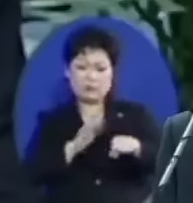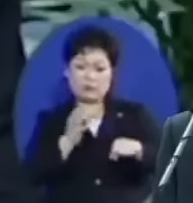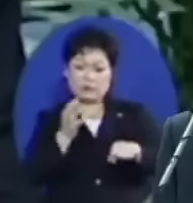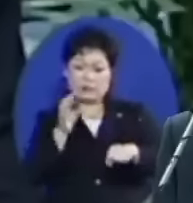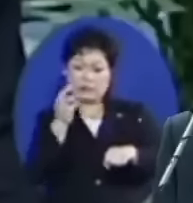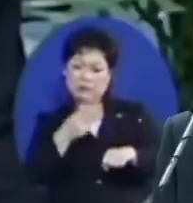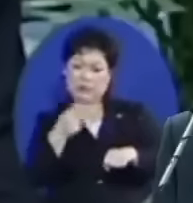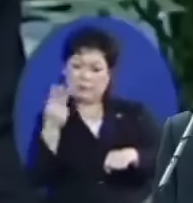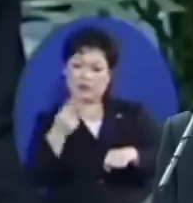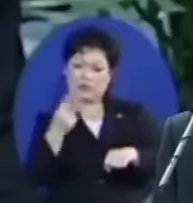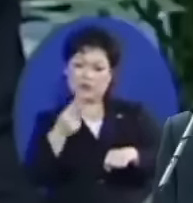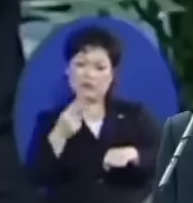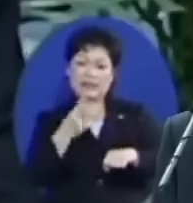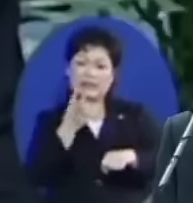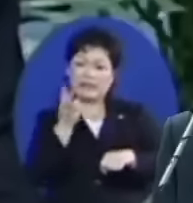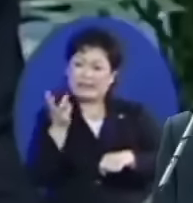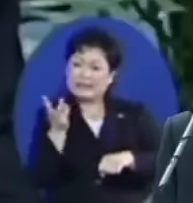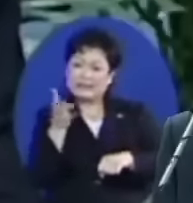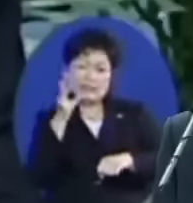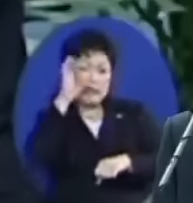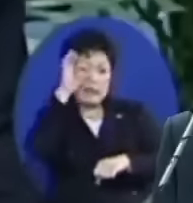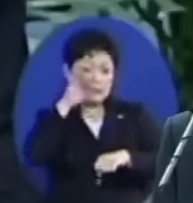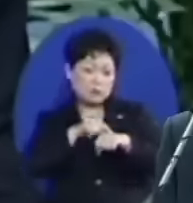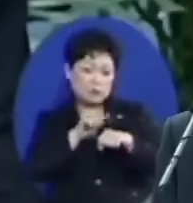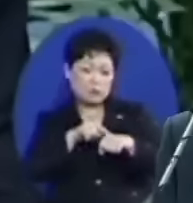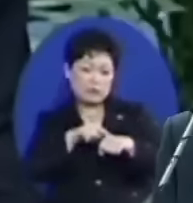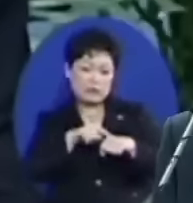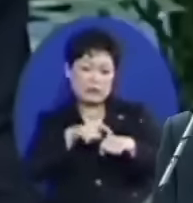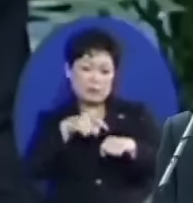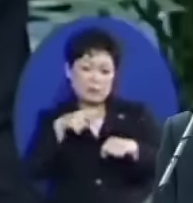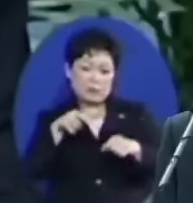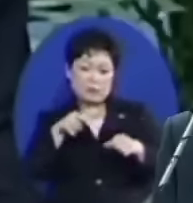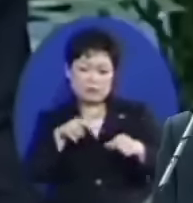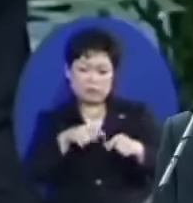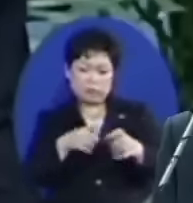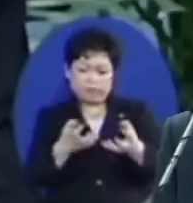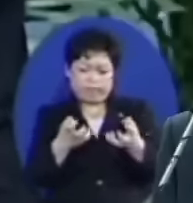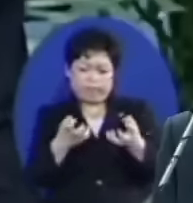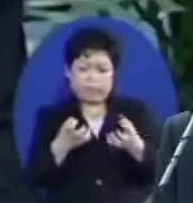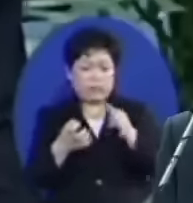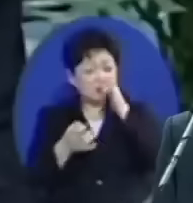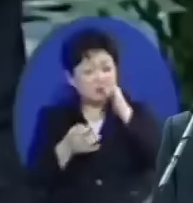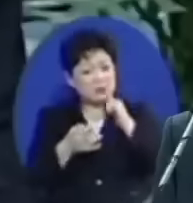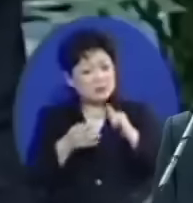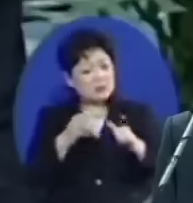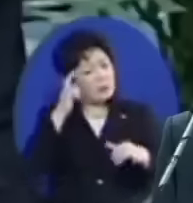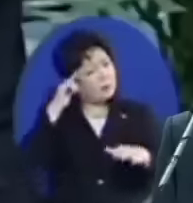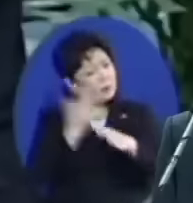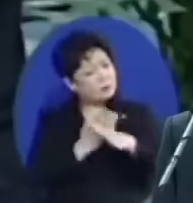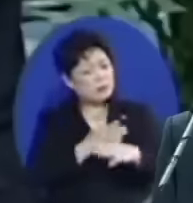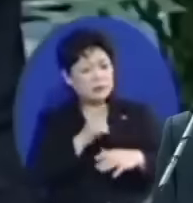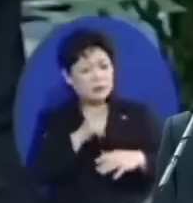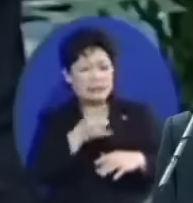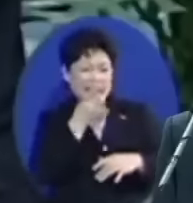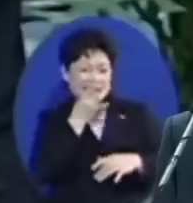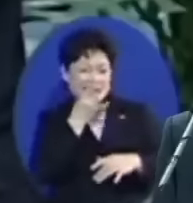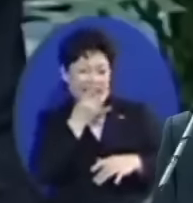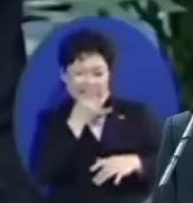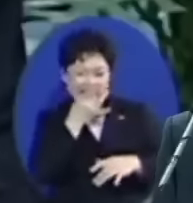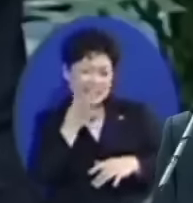동안 미이라의 손에서 바짝 말라서 있었습니다. 그래서 학자들이 이 씨앗이 과연